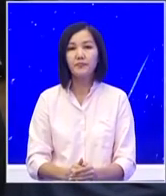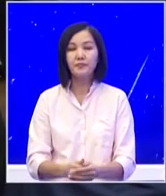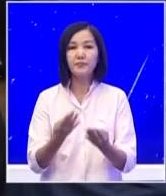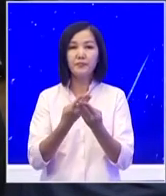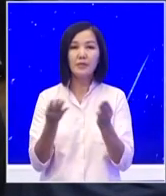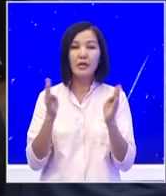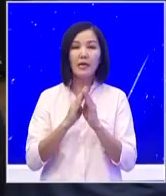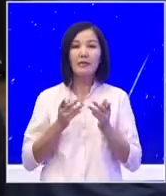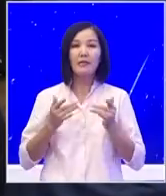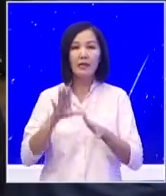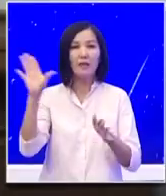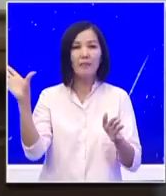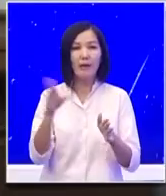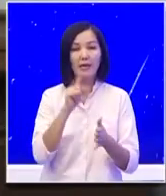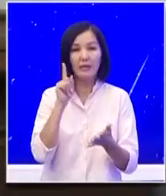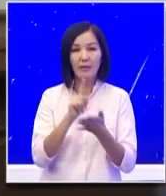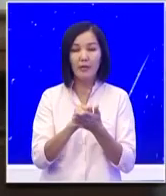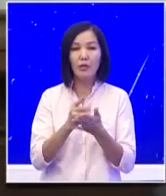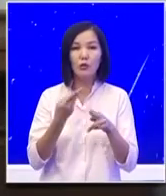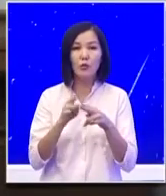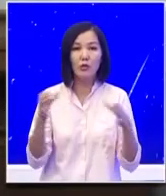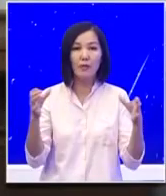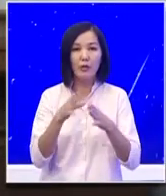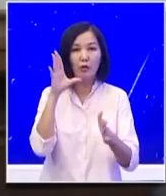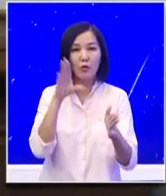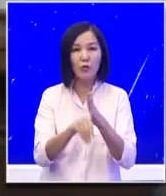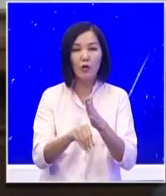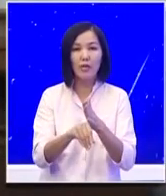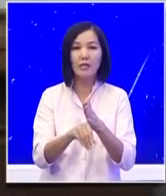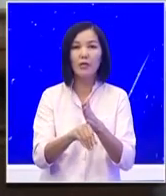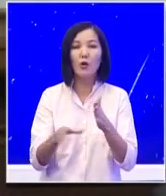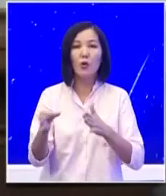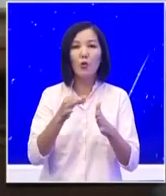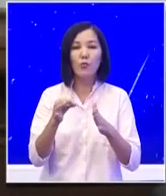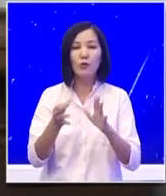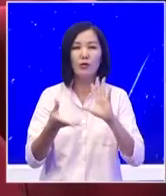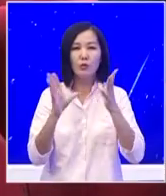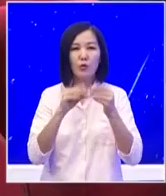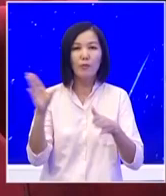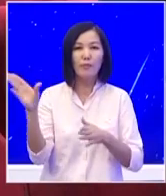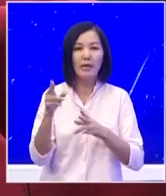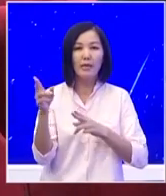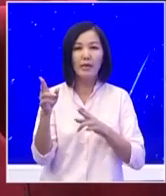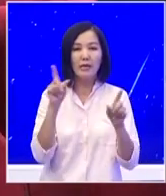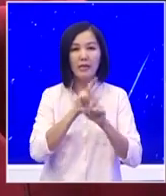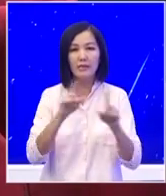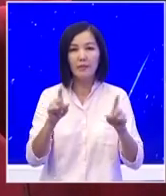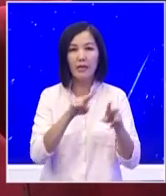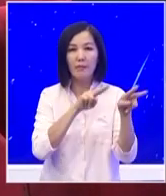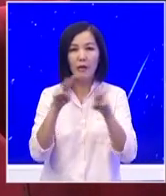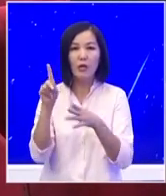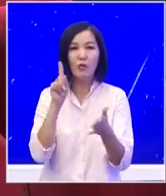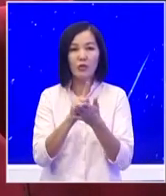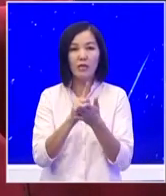Карантин талабы баршаға ортақ, сондықтан мониторинг құрамына кіретін топ өкілдері облыс көлеміндегі барлық кәсіпкерлік субъектісін бақылау